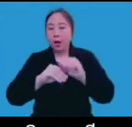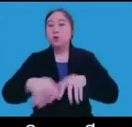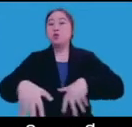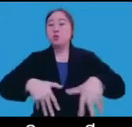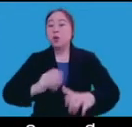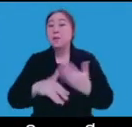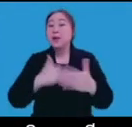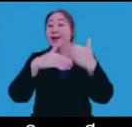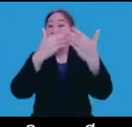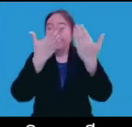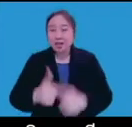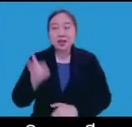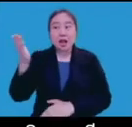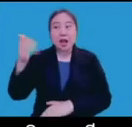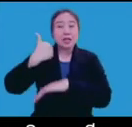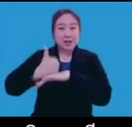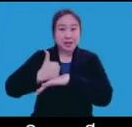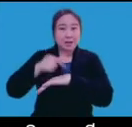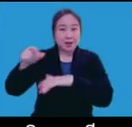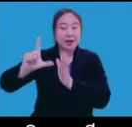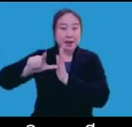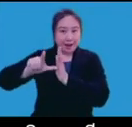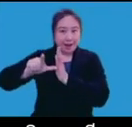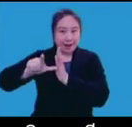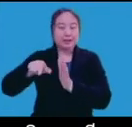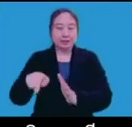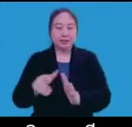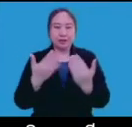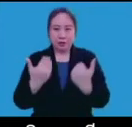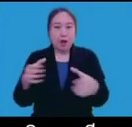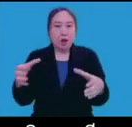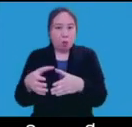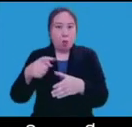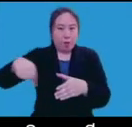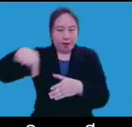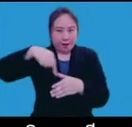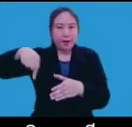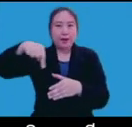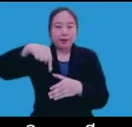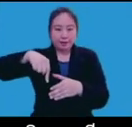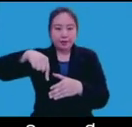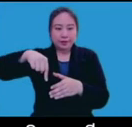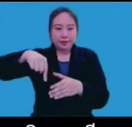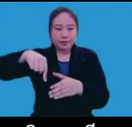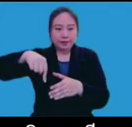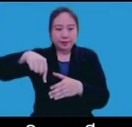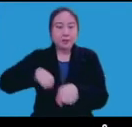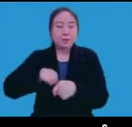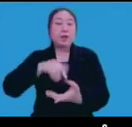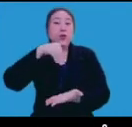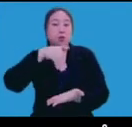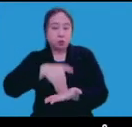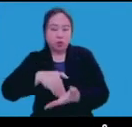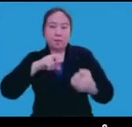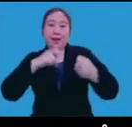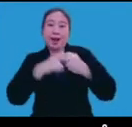ชุมชนในฐานะที่ท่านที่บีเป็นเลขาธิการคณะนี้นะคะในคณะที่จะต้องเป็นศูนย์อำนวยการก